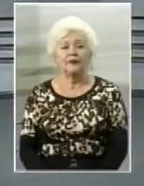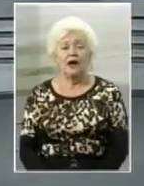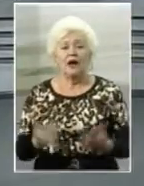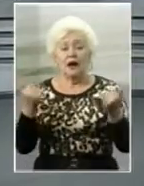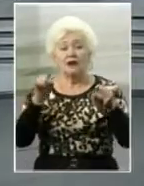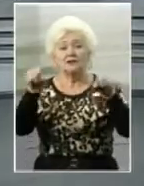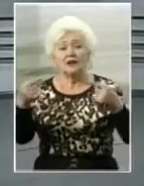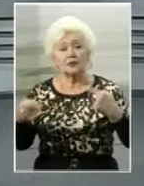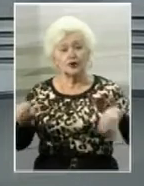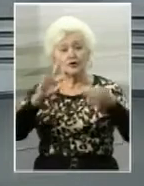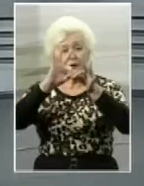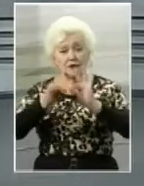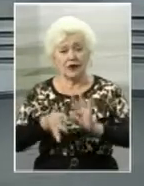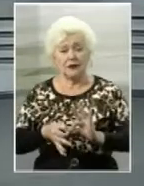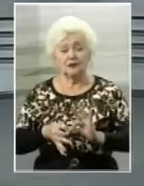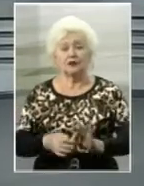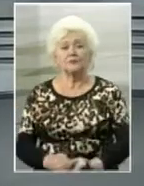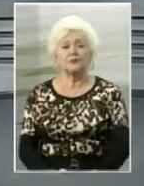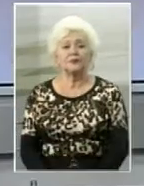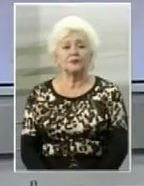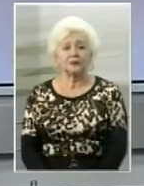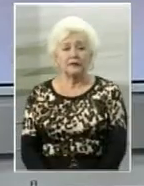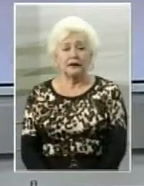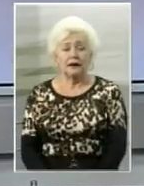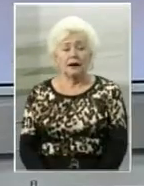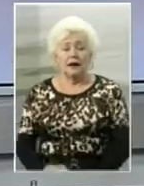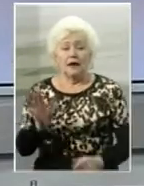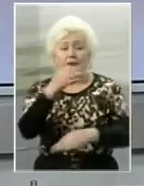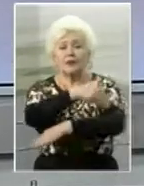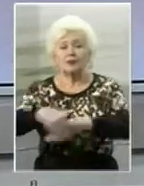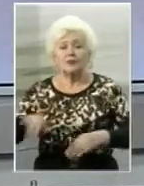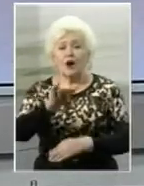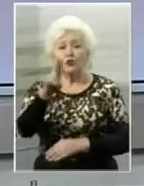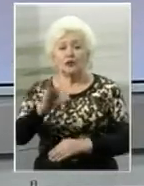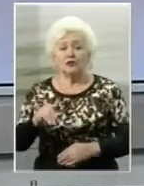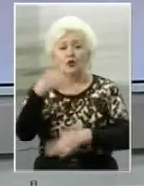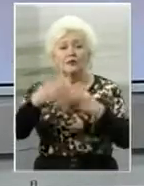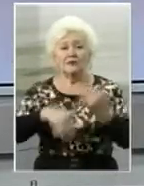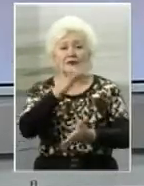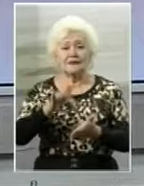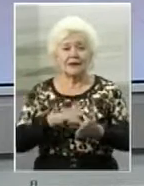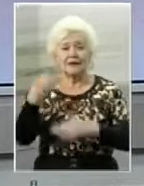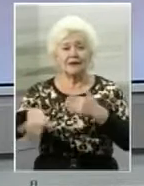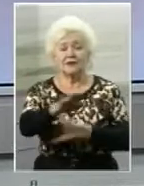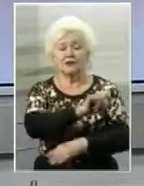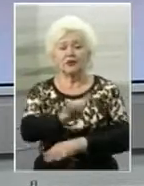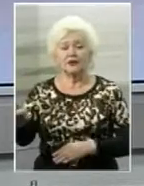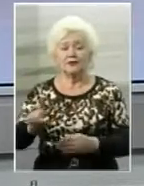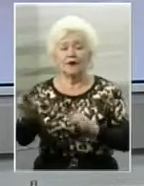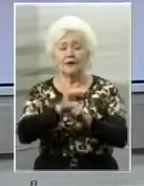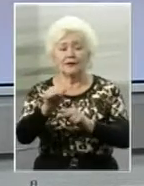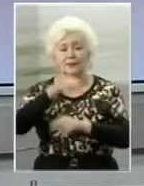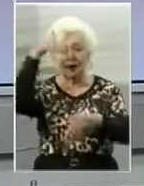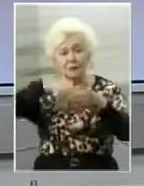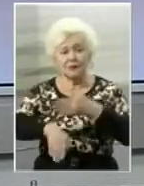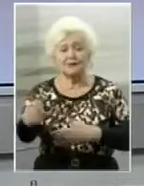А зараз про це та інше більш детальніше. На проспекті Ушакова в середмісті Херсона триває ремонт підземного